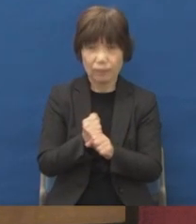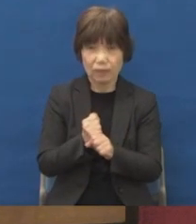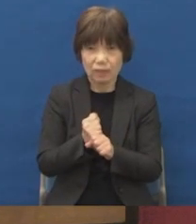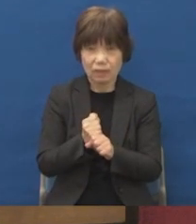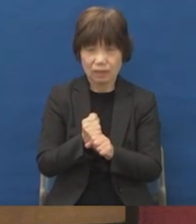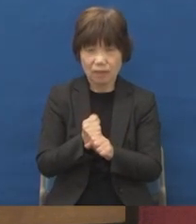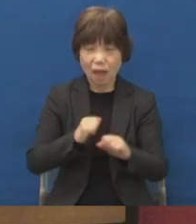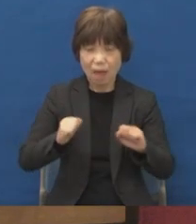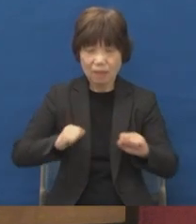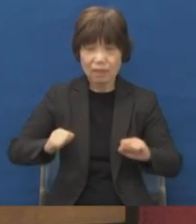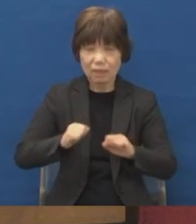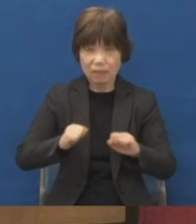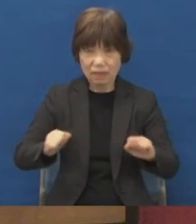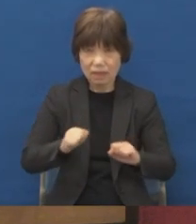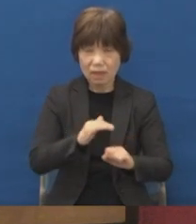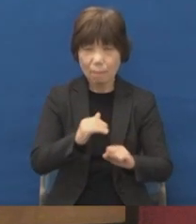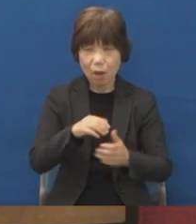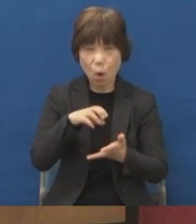させる社会、